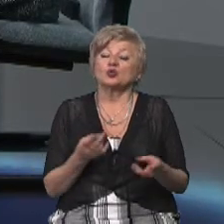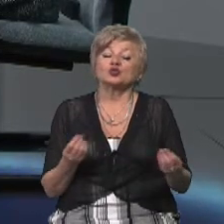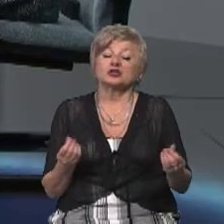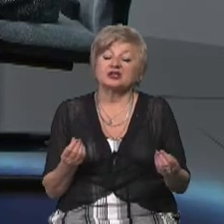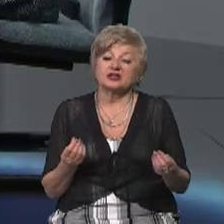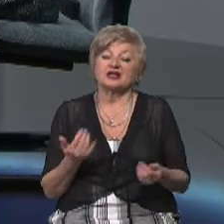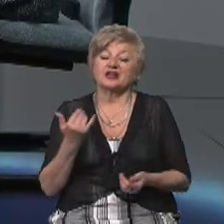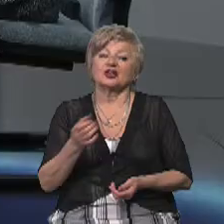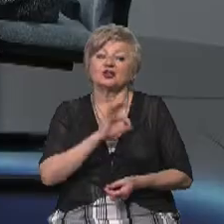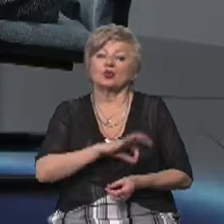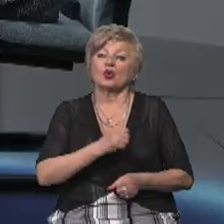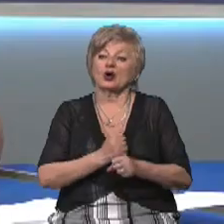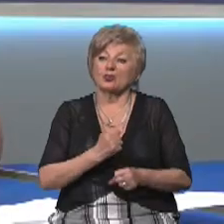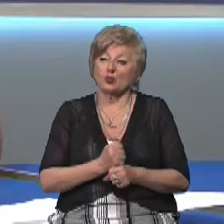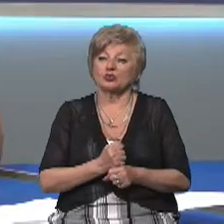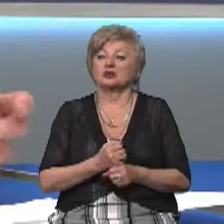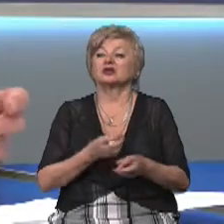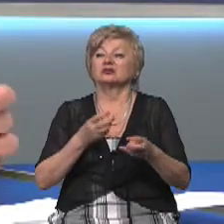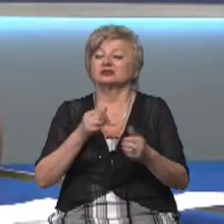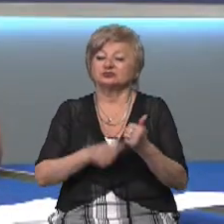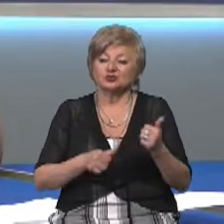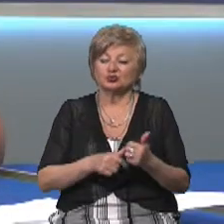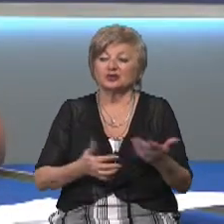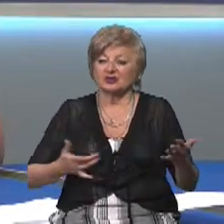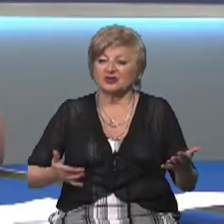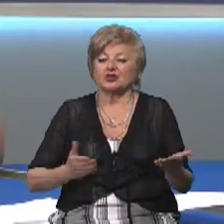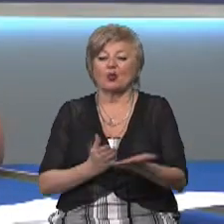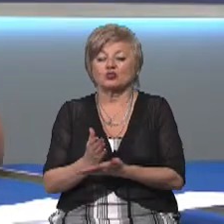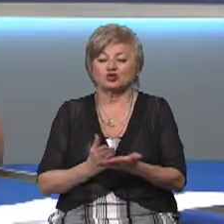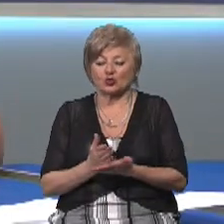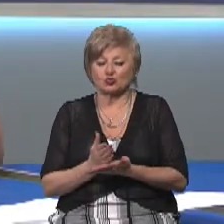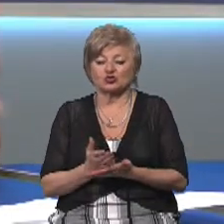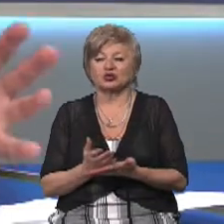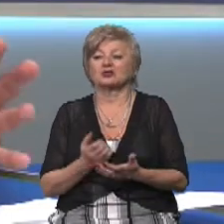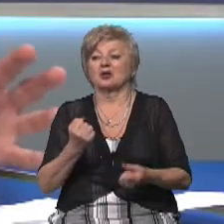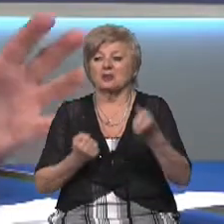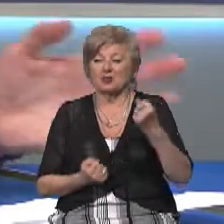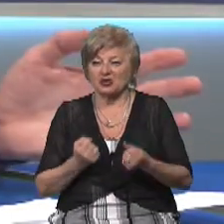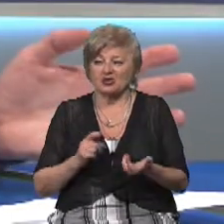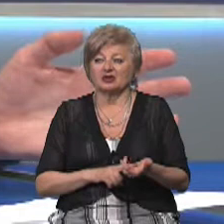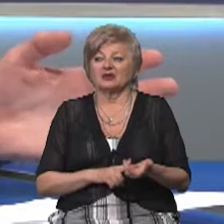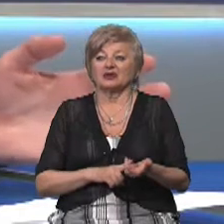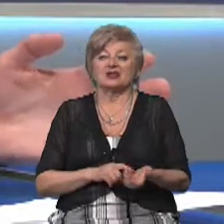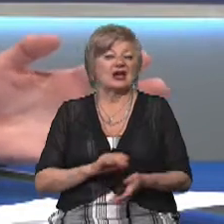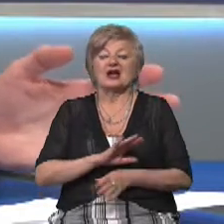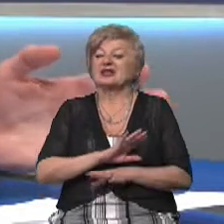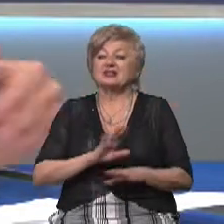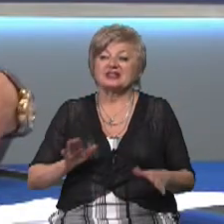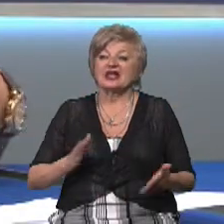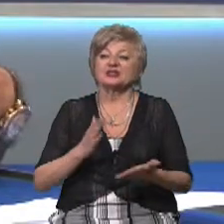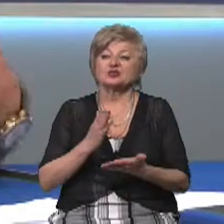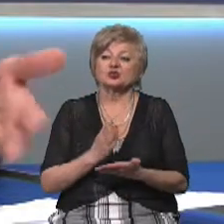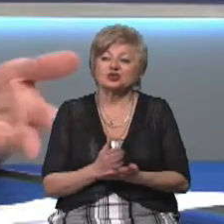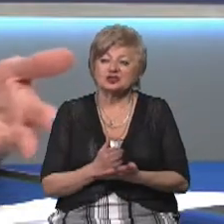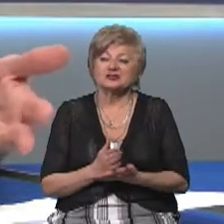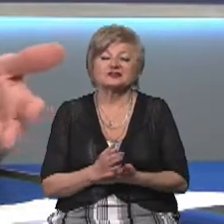её эксплуатацию, это топливо и обслуживание автомобиля. Крім того, не существує системи, куди